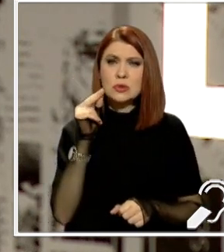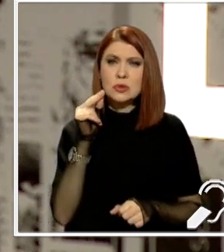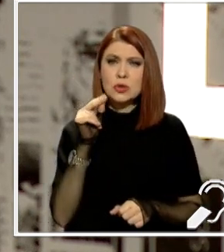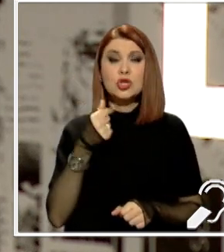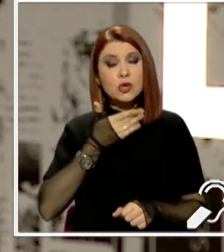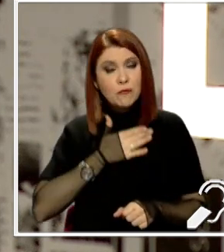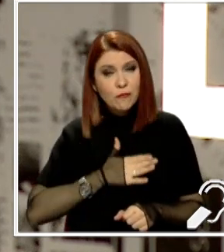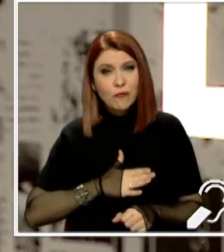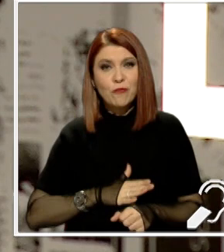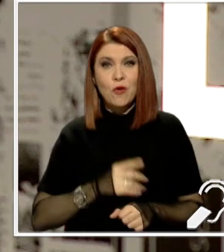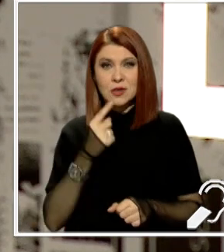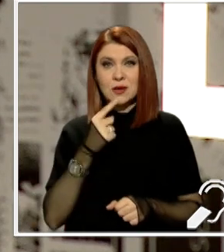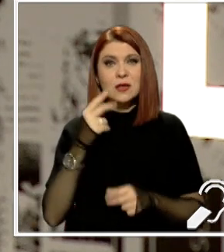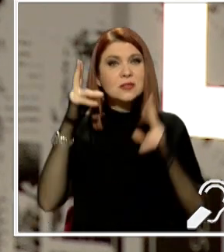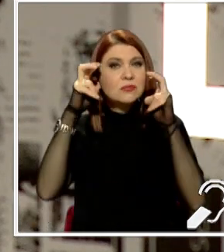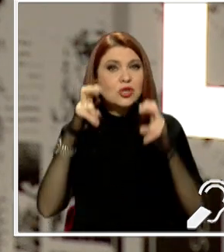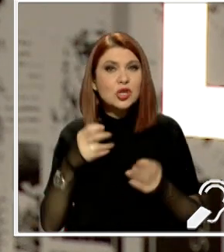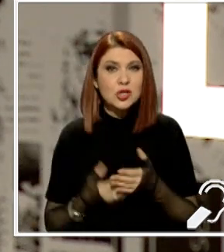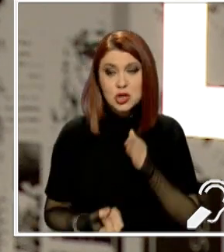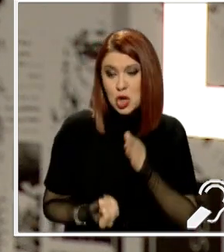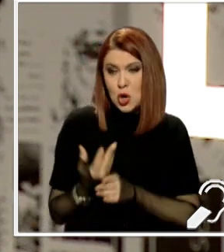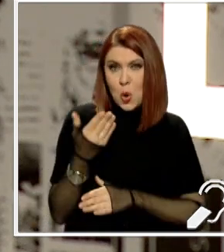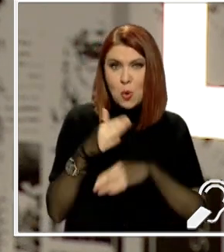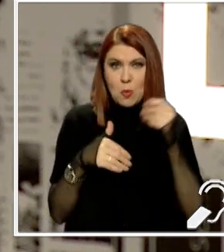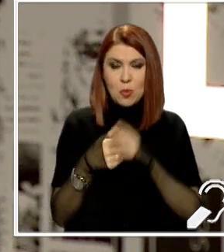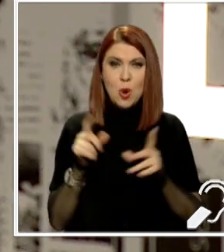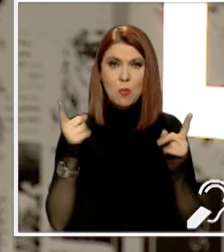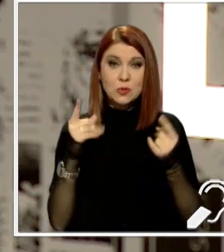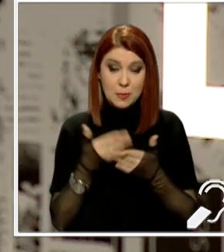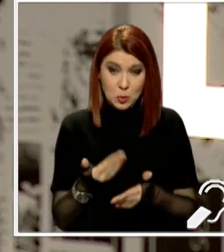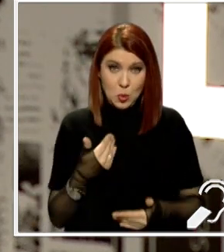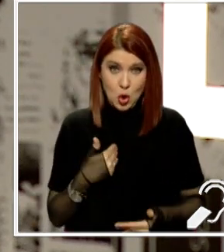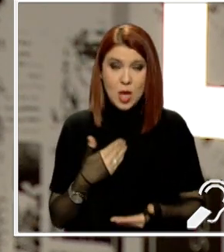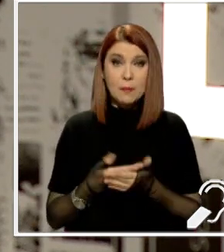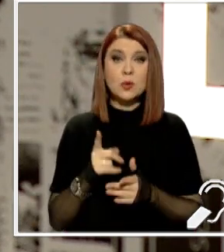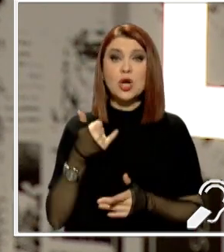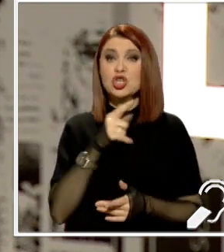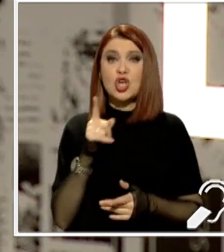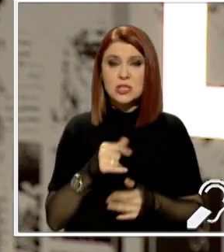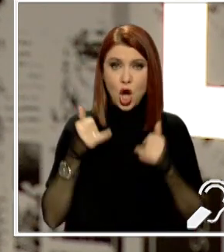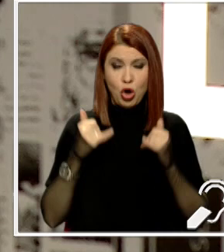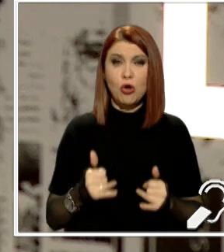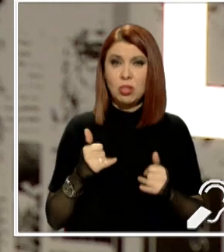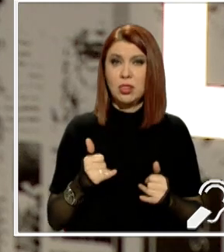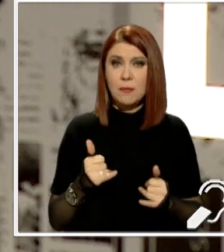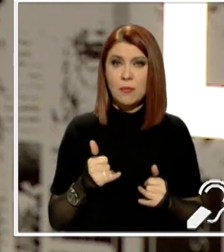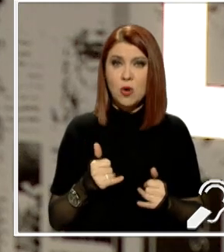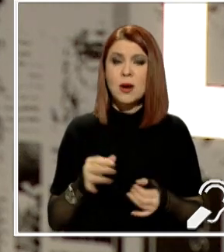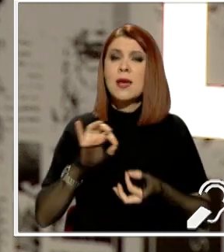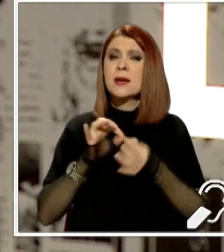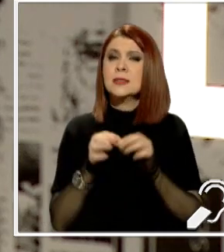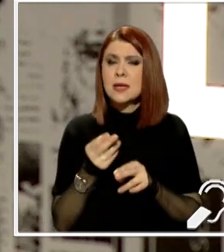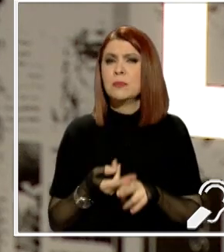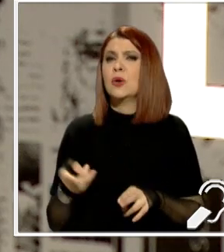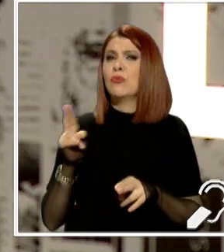și dornici să exploreze acest nou stil pentru noi. Pentru că jazz contemporan implică foarte